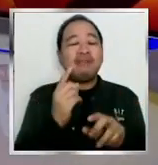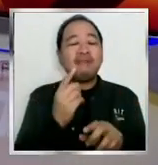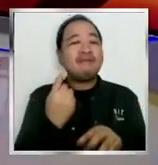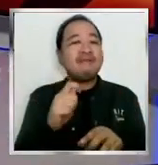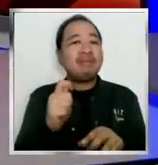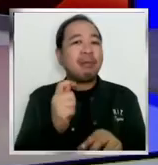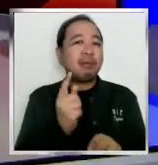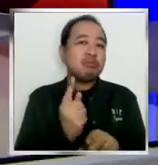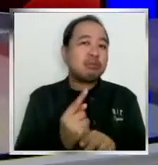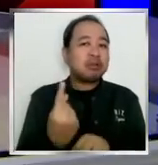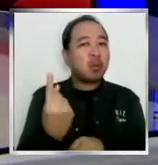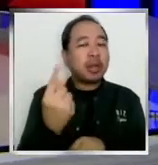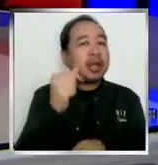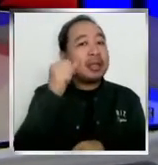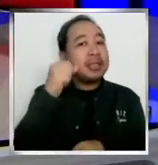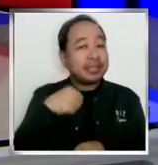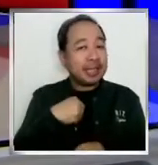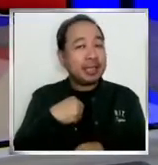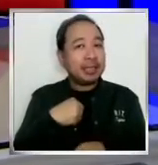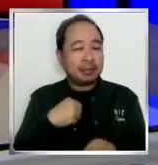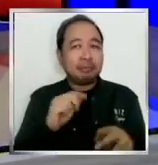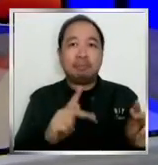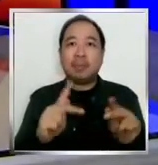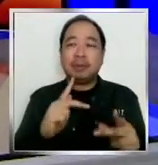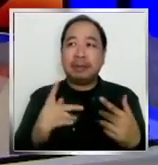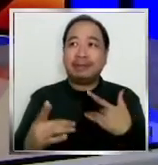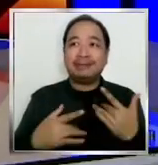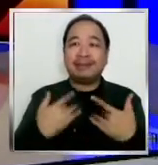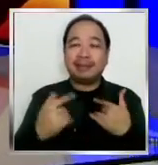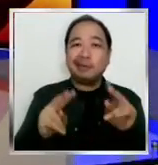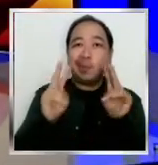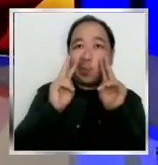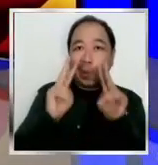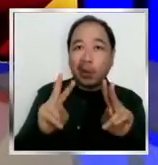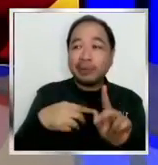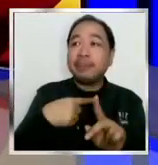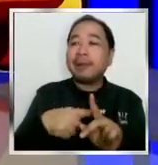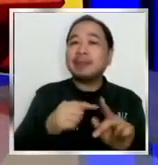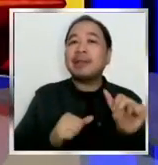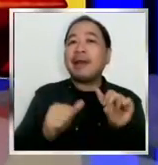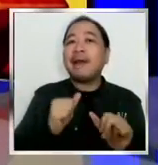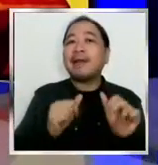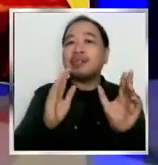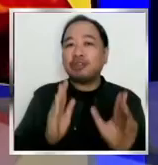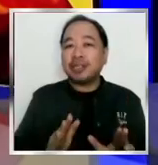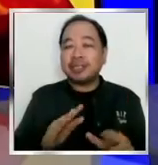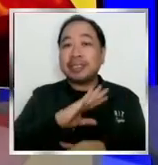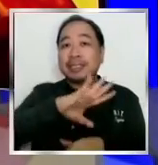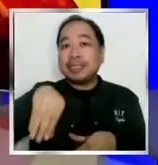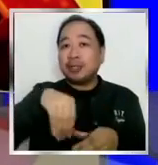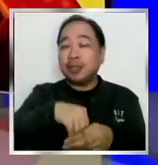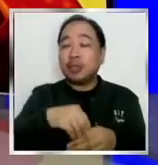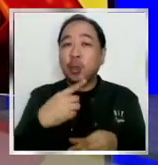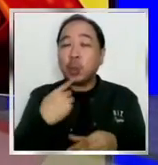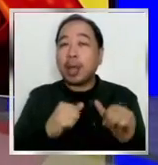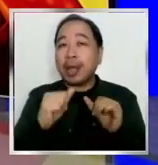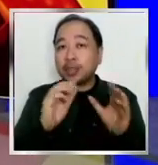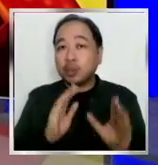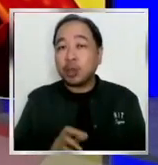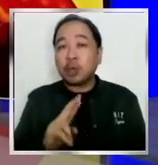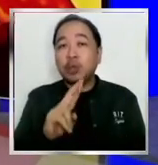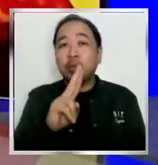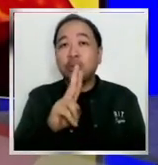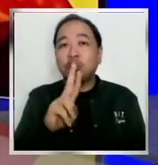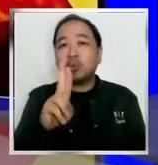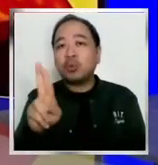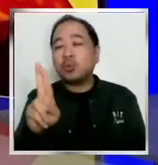hindi lang fans ang nag-abang dyan, kundi mismong cast and crew kabilang ang lead stars nitong sina Ruru Madrid at Bianco